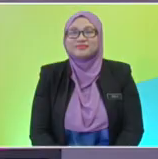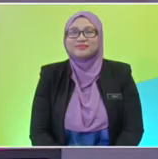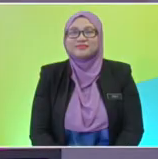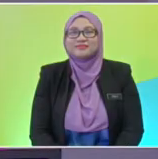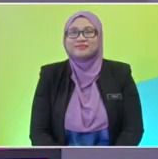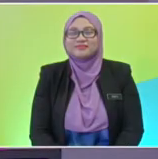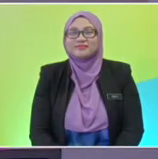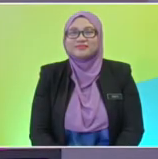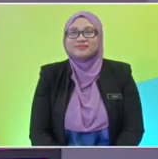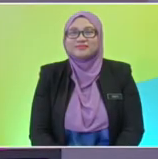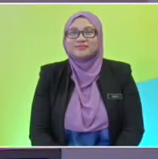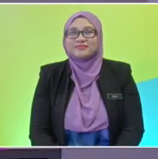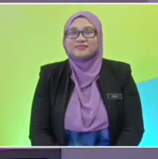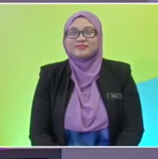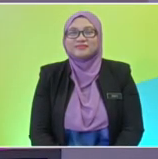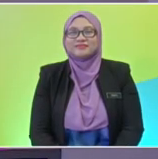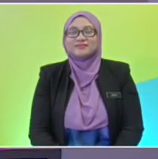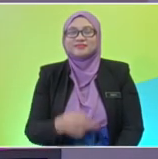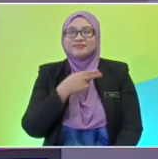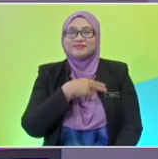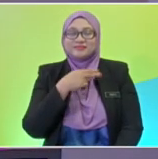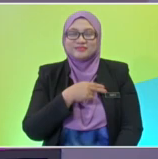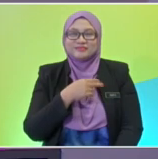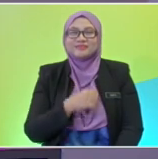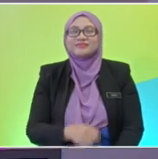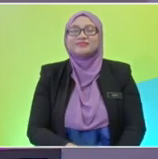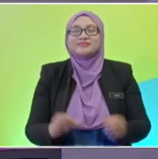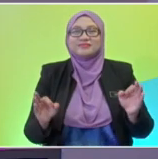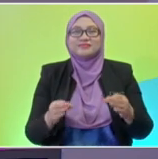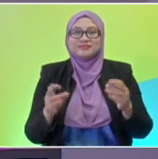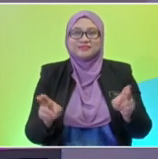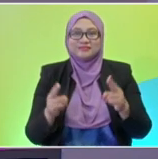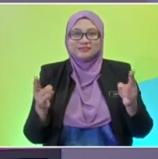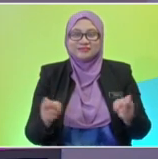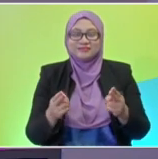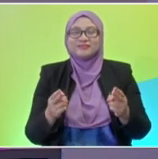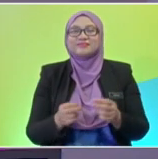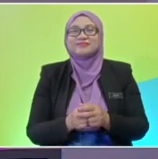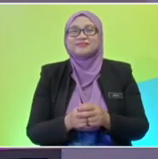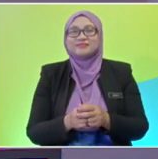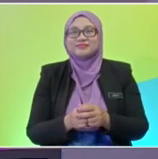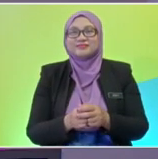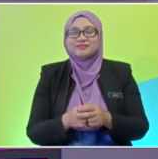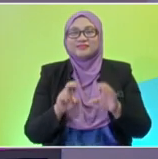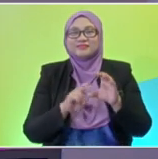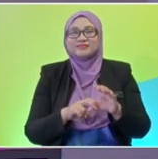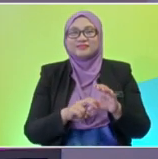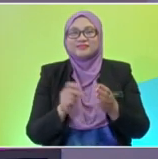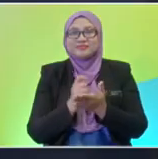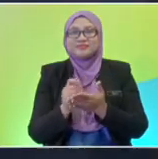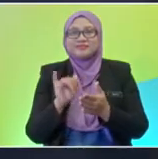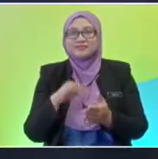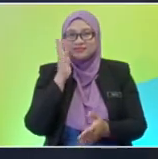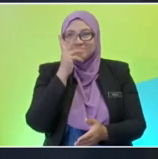tergantung toleransi yang cantik dan ikut kreativity mereka pastikan gantung dekat rumah masing-masing betul Oke